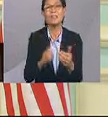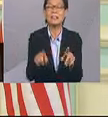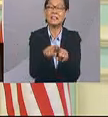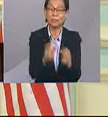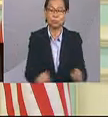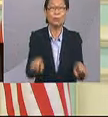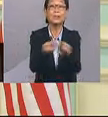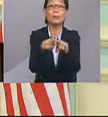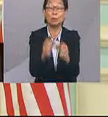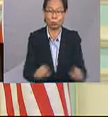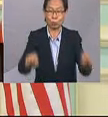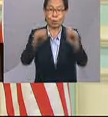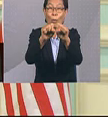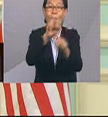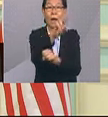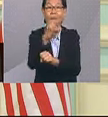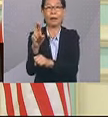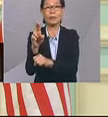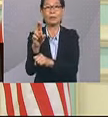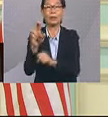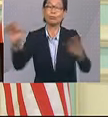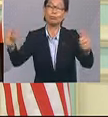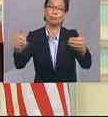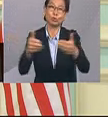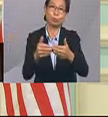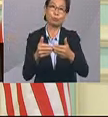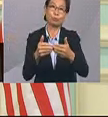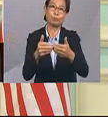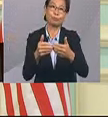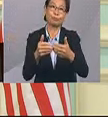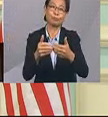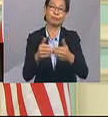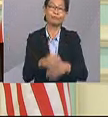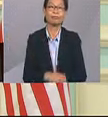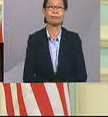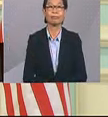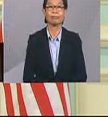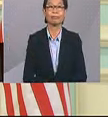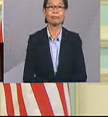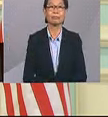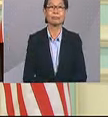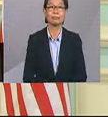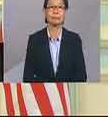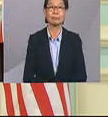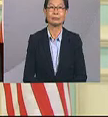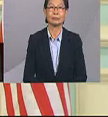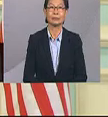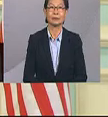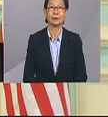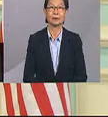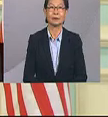surau. Surau di RNR juga ditutup. Ya, jadi kalau